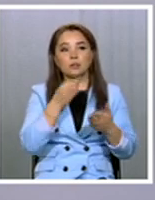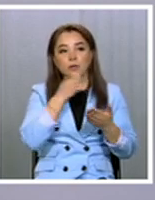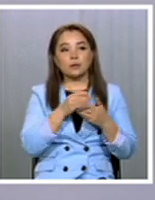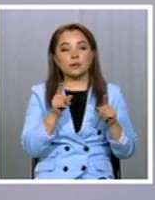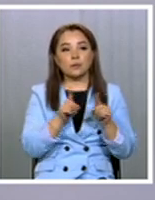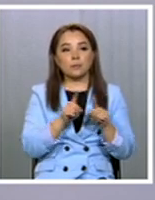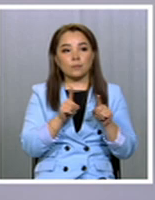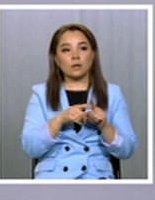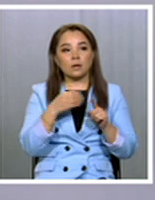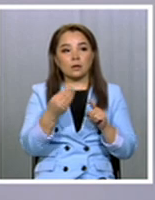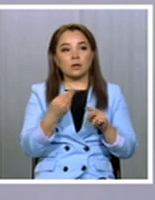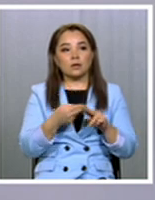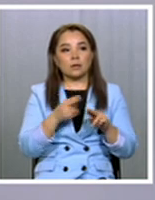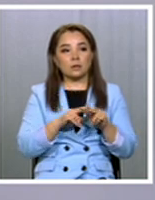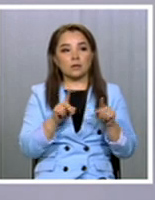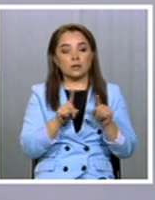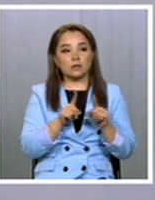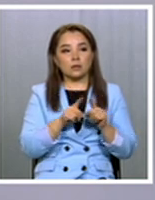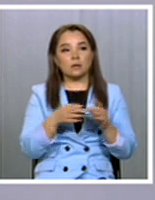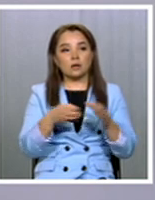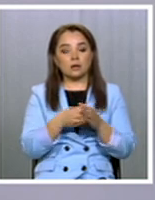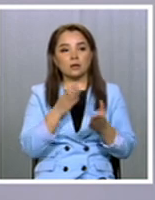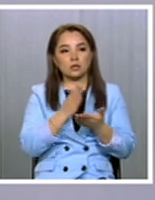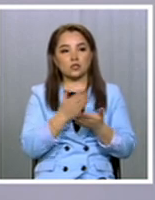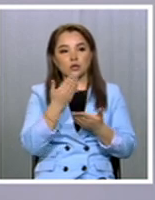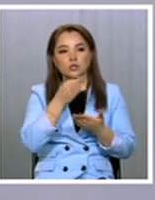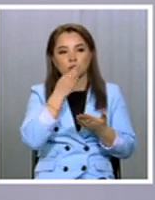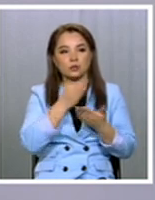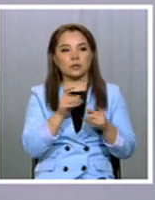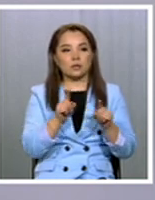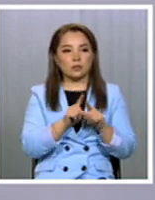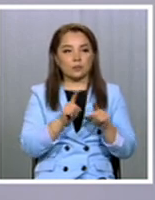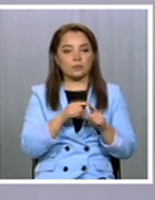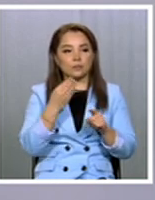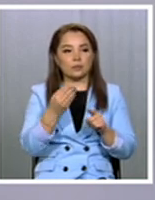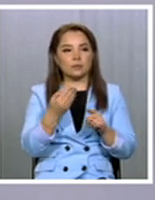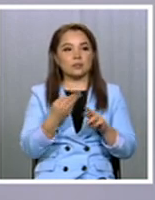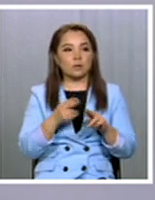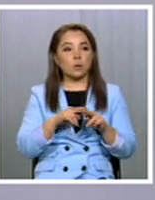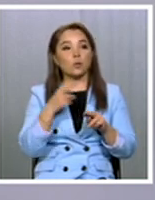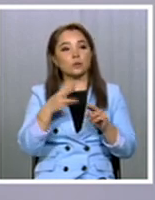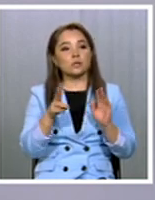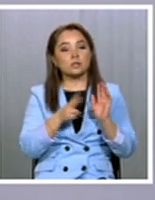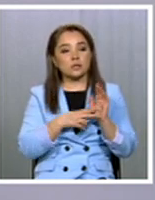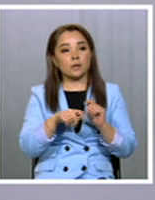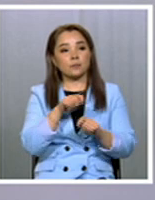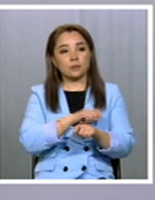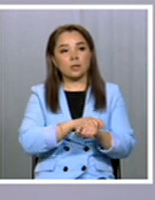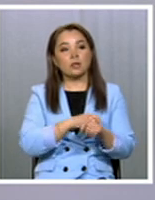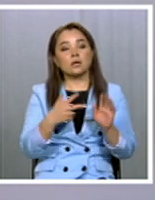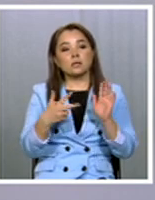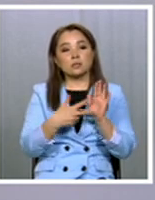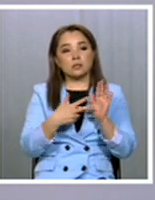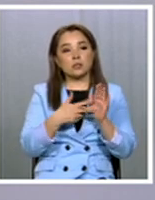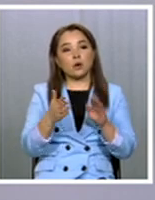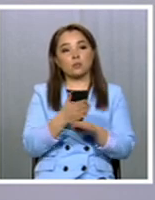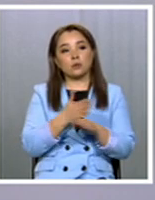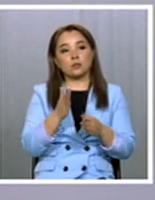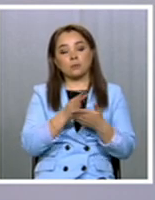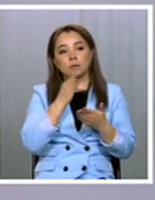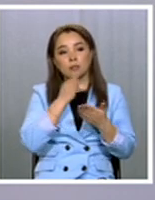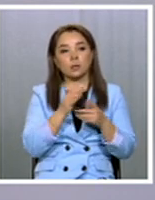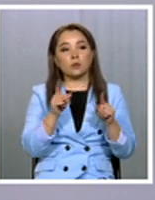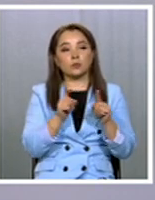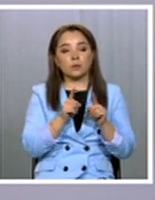метр екенін көрсетеді. Тура солай келесі жағдай 37 метрді 8 бөлікке бөледі. Бұл тең